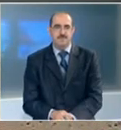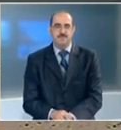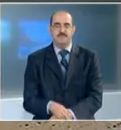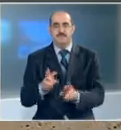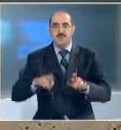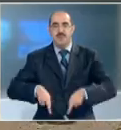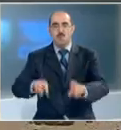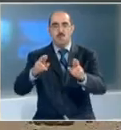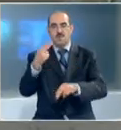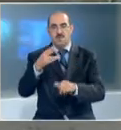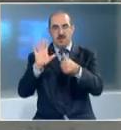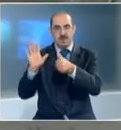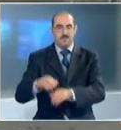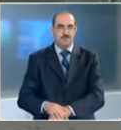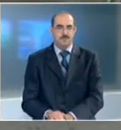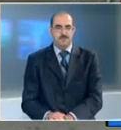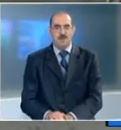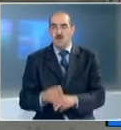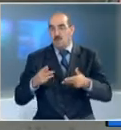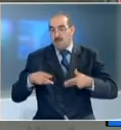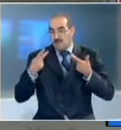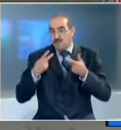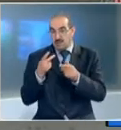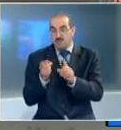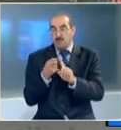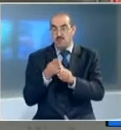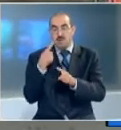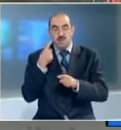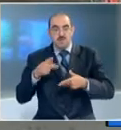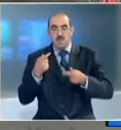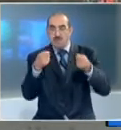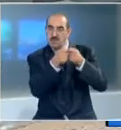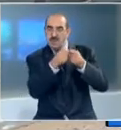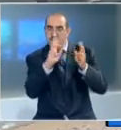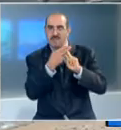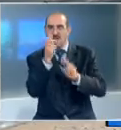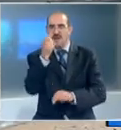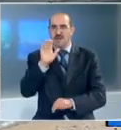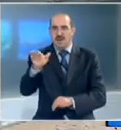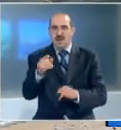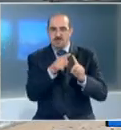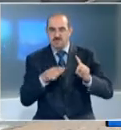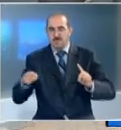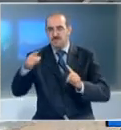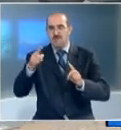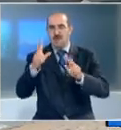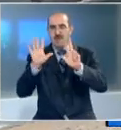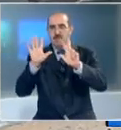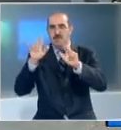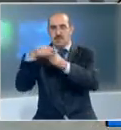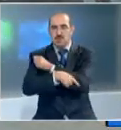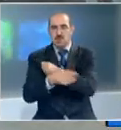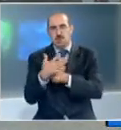الطريق الوطني رقم 6 شريان الحياة الاقتصادية الذي يربط ولاية أدرار ببشار على مسافة 600